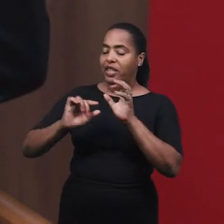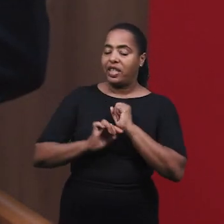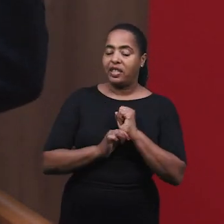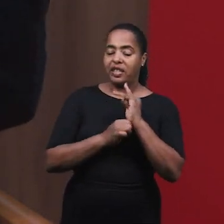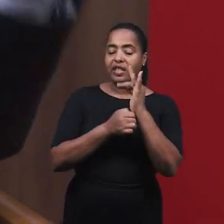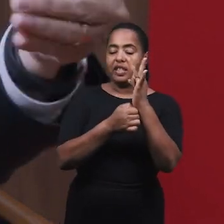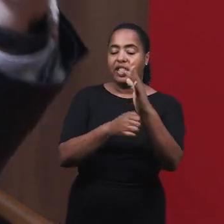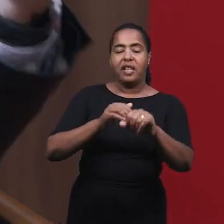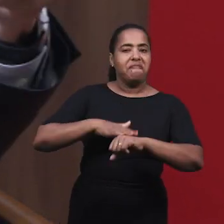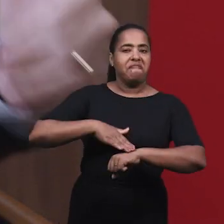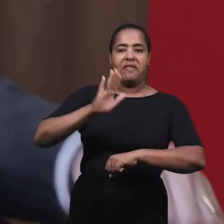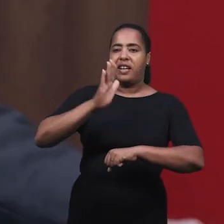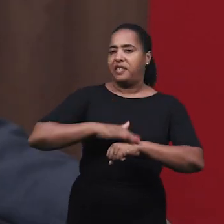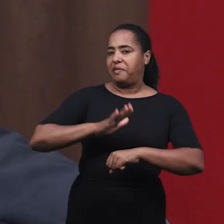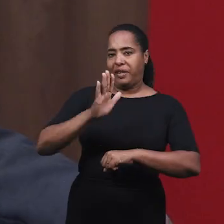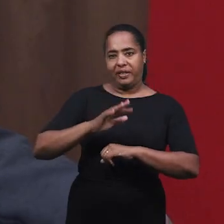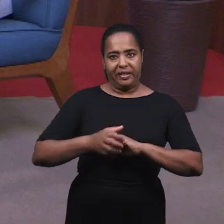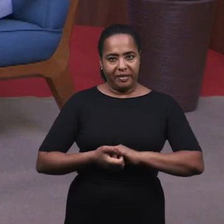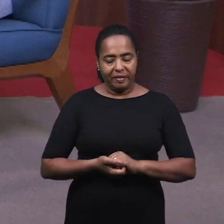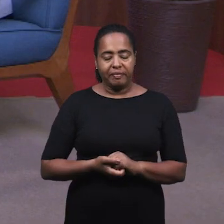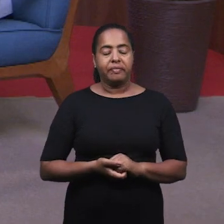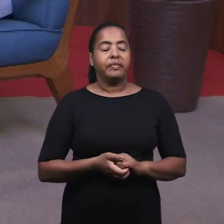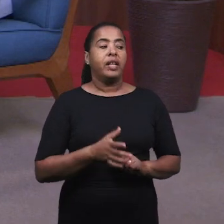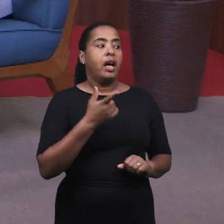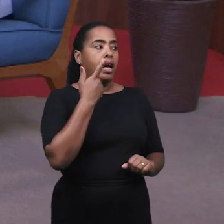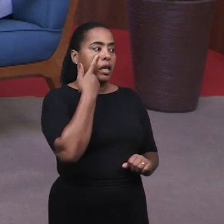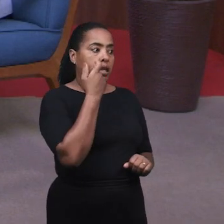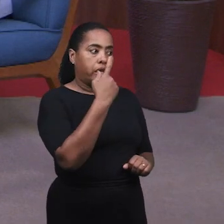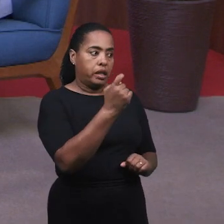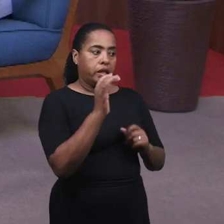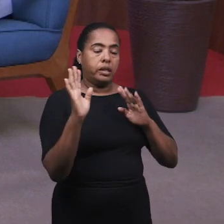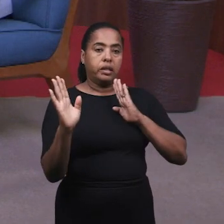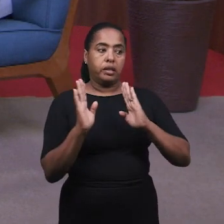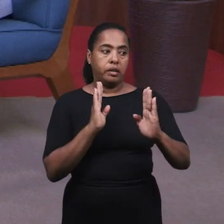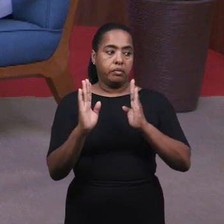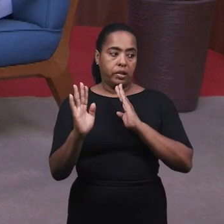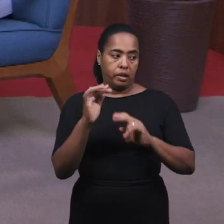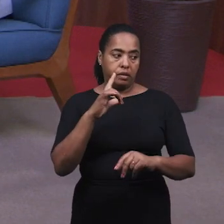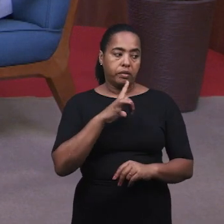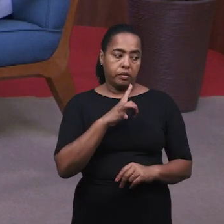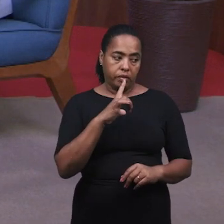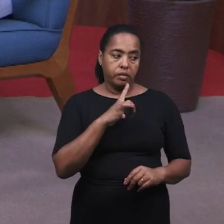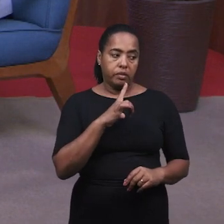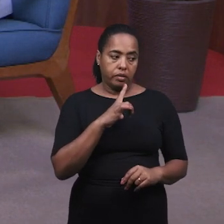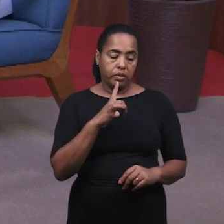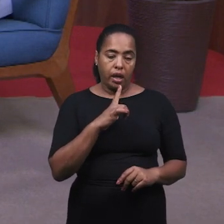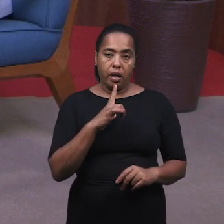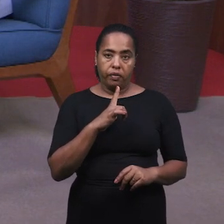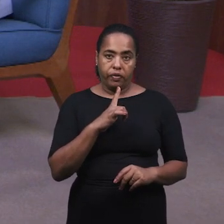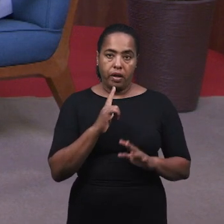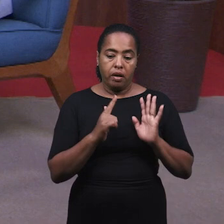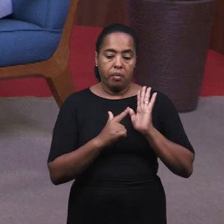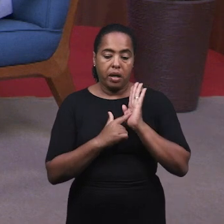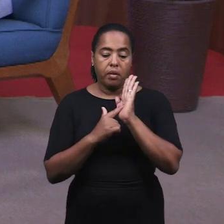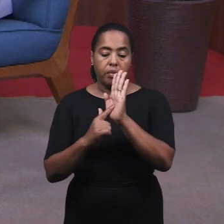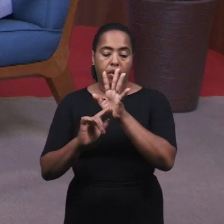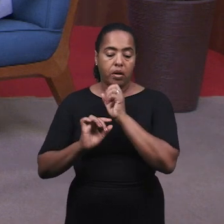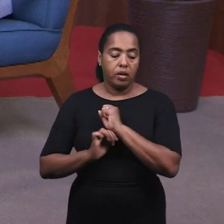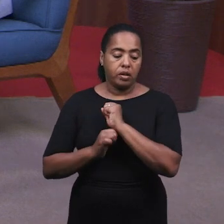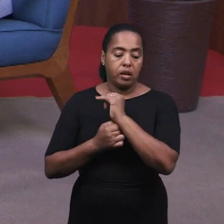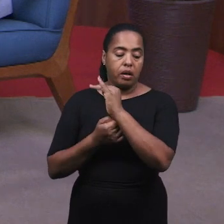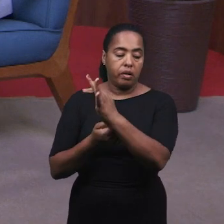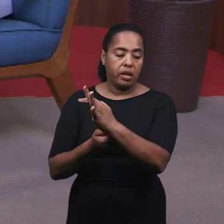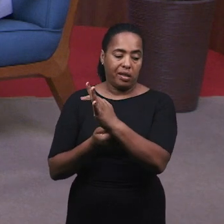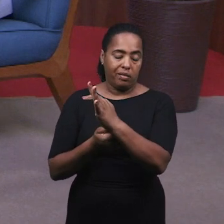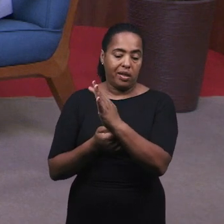à nous. C'est intéressant qu'il avait donc un délai, n'est-ce pas, pour la